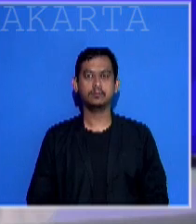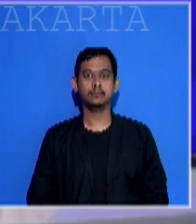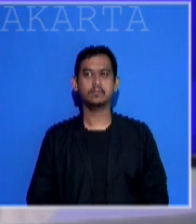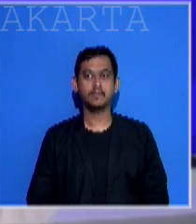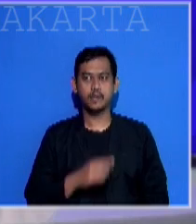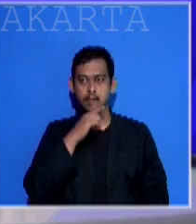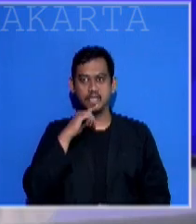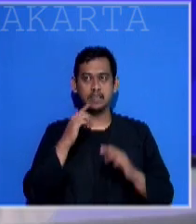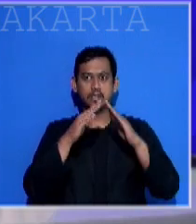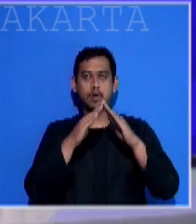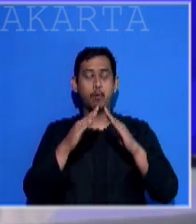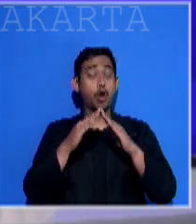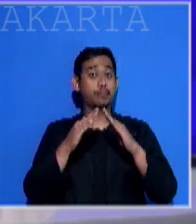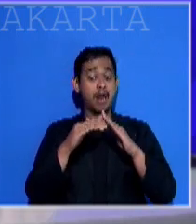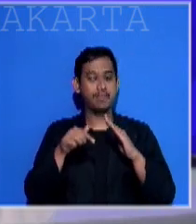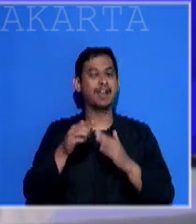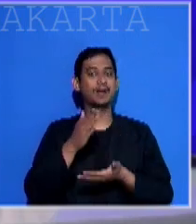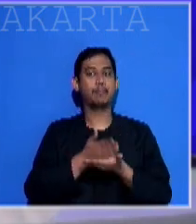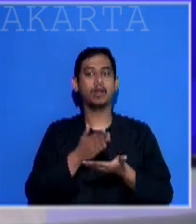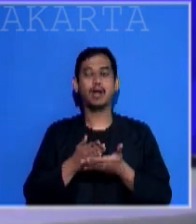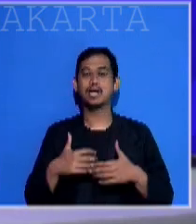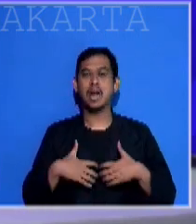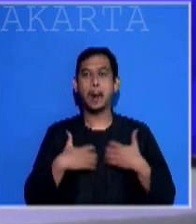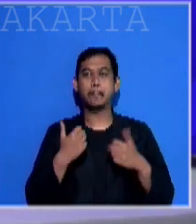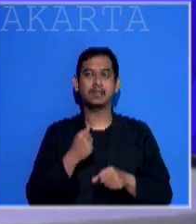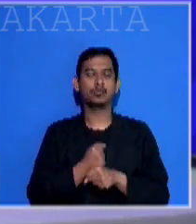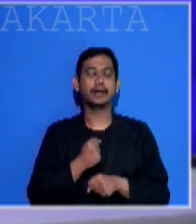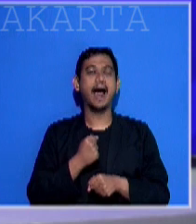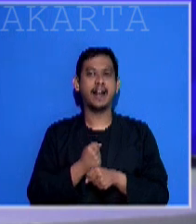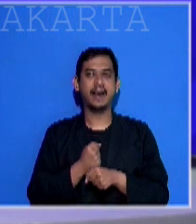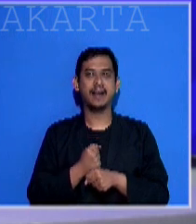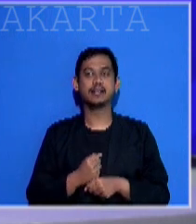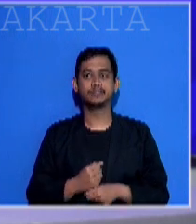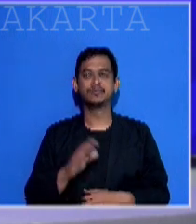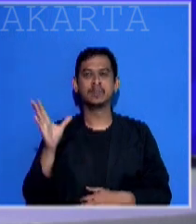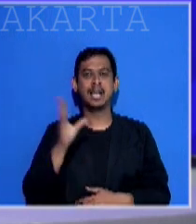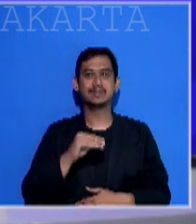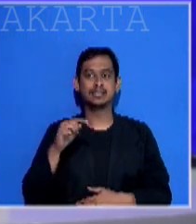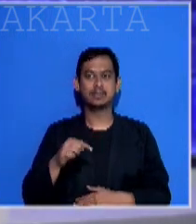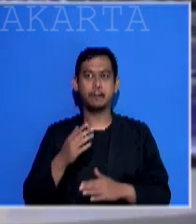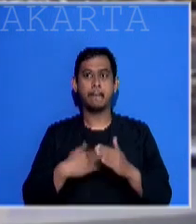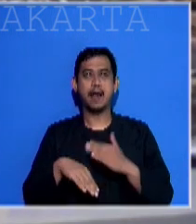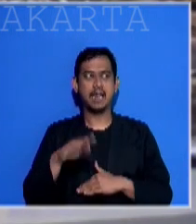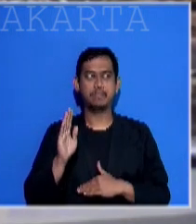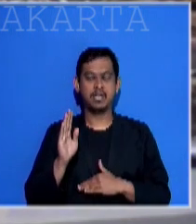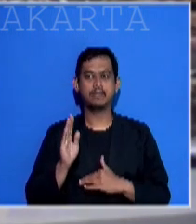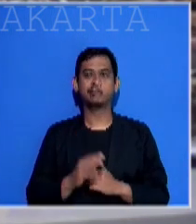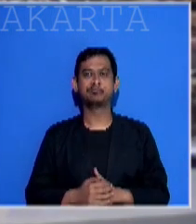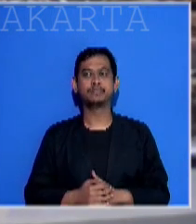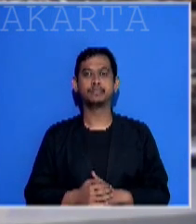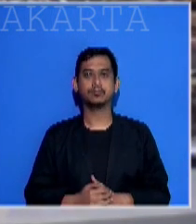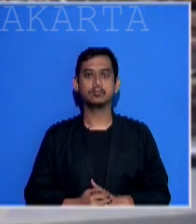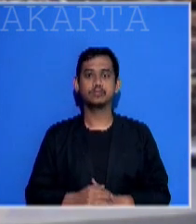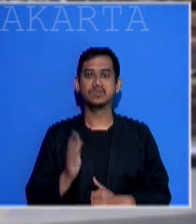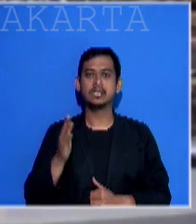rumah pemotongan hewan rph Giwangan kota Yogyakarta pada hari raya Idul Adha melebihi kapasitas jika pada hari